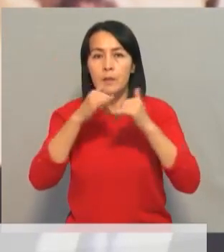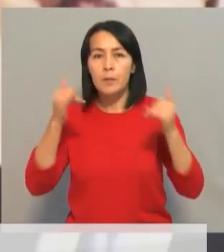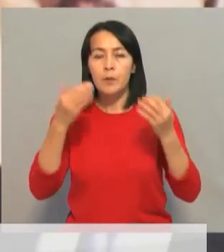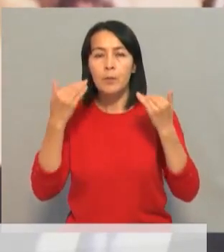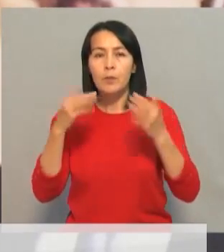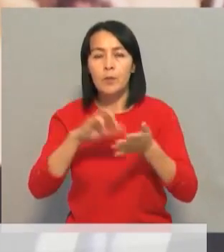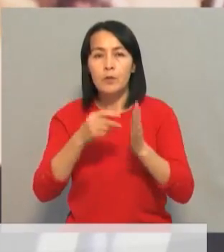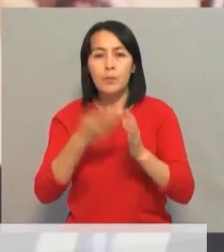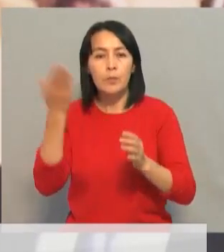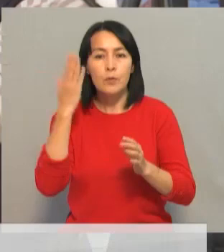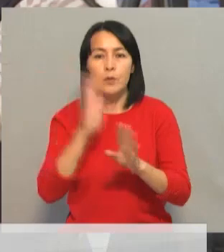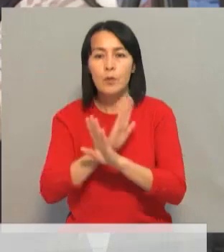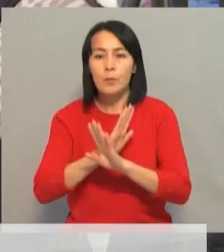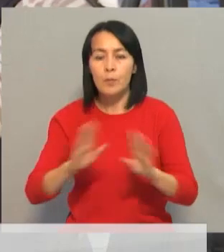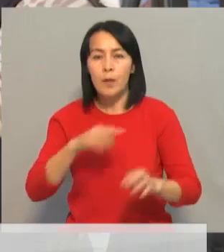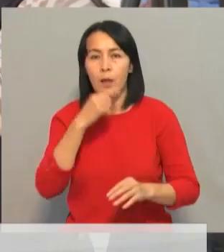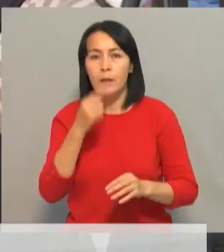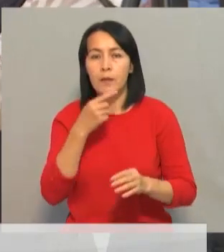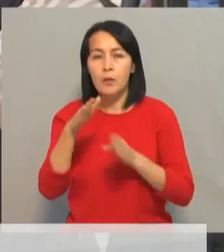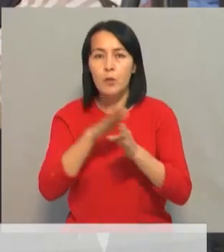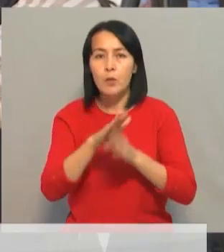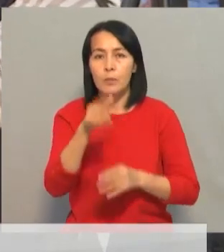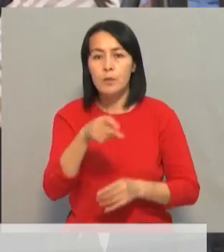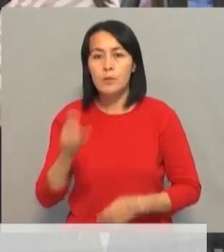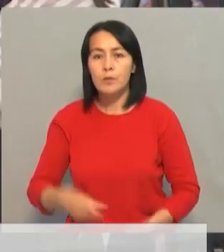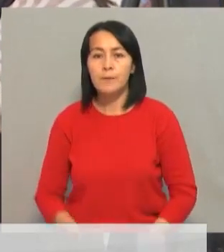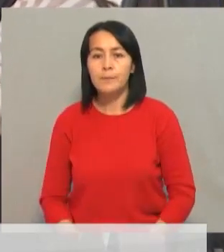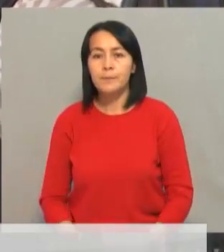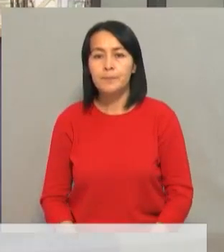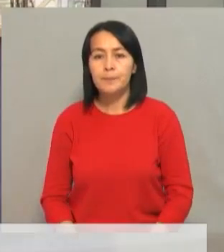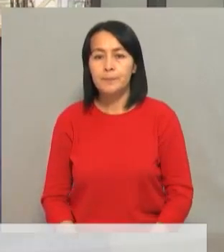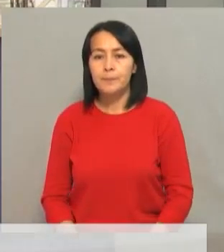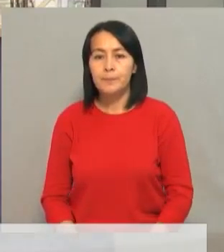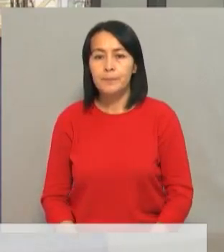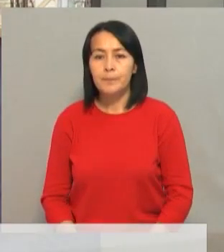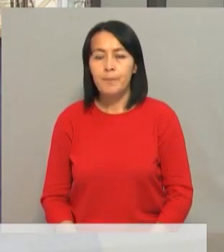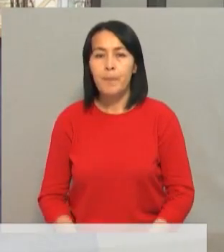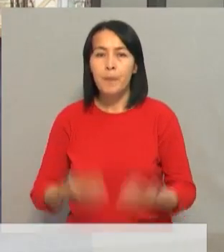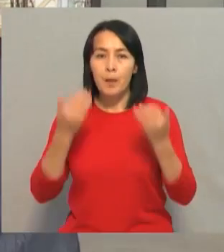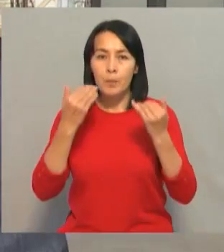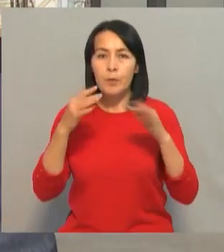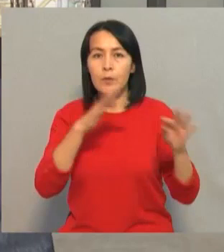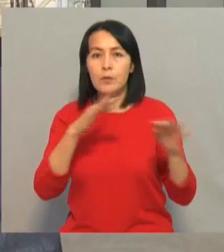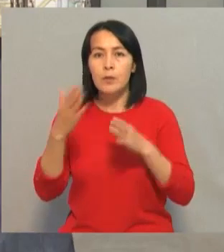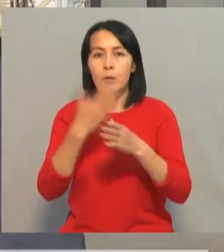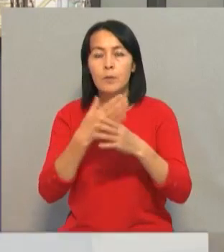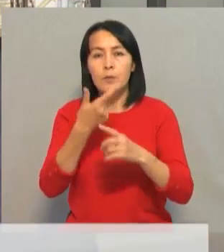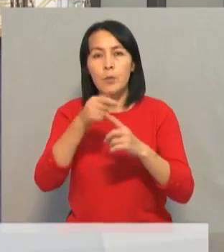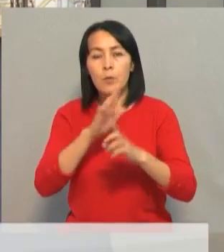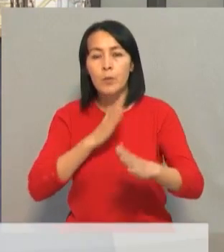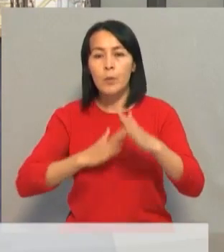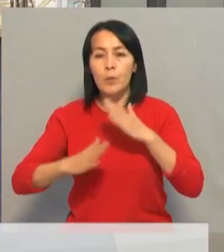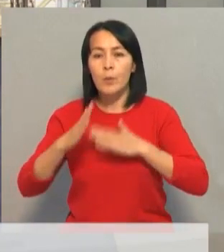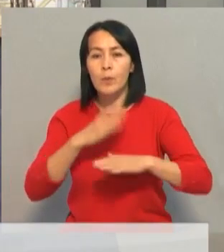мұндай жоба бұрын-соңды болмаған дейді ұйымдастырушылар. Бұл іс-шараны біз қолдағанымызға өте